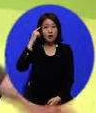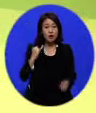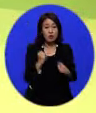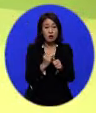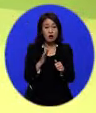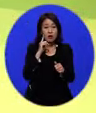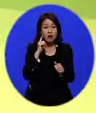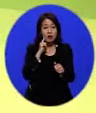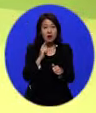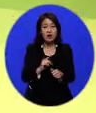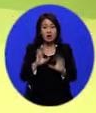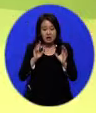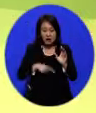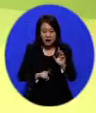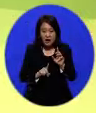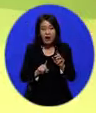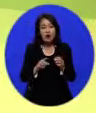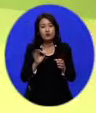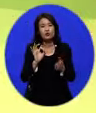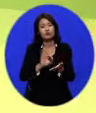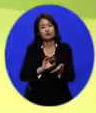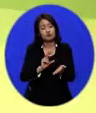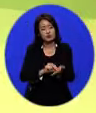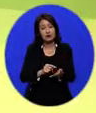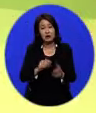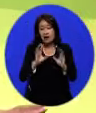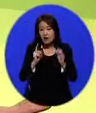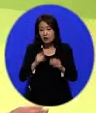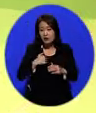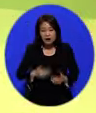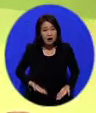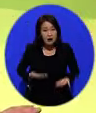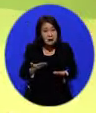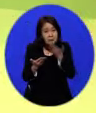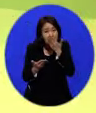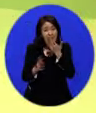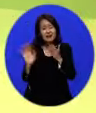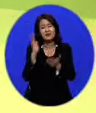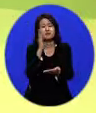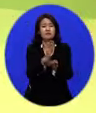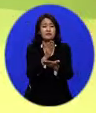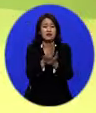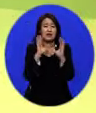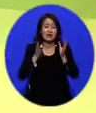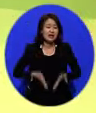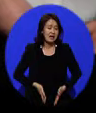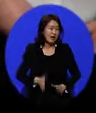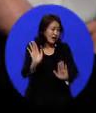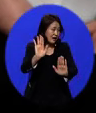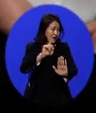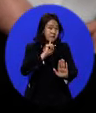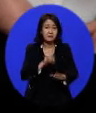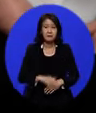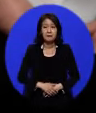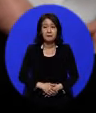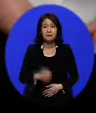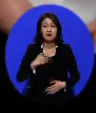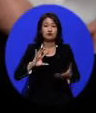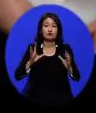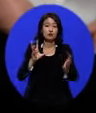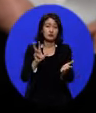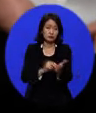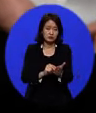안 해요? 하나가 돈덩어리예요. 내가 다 희생해서 얘를 어떻게 해? 그러니까 안 간다고 하는 거예요. 안 난다고 하는 거거든요. 저는 이거